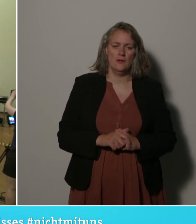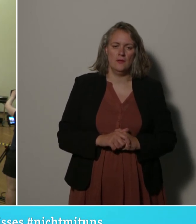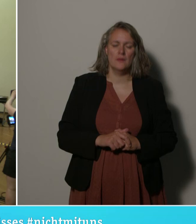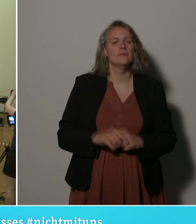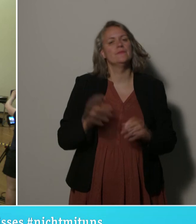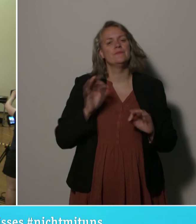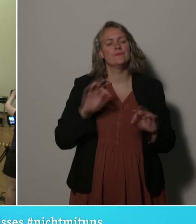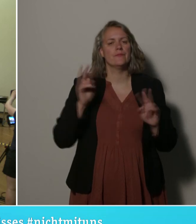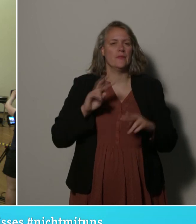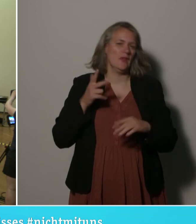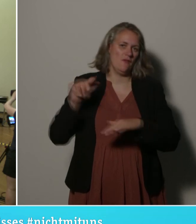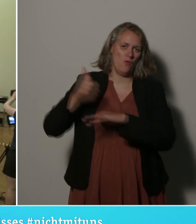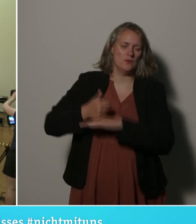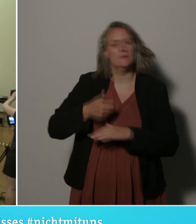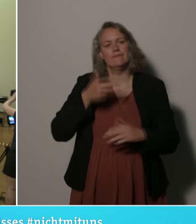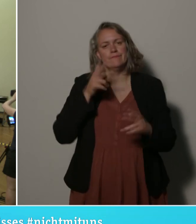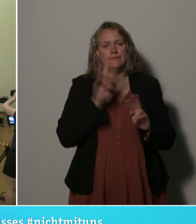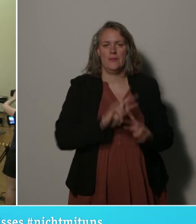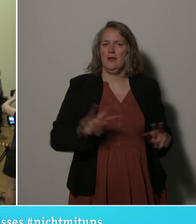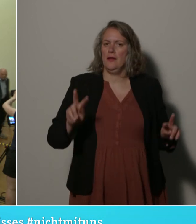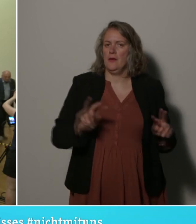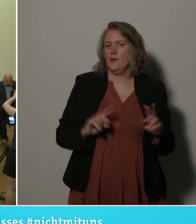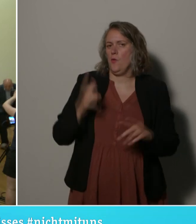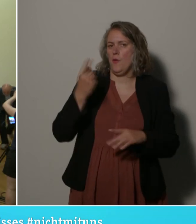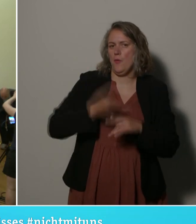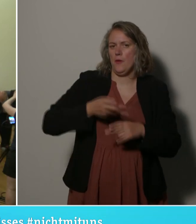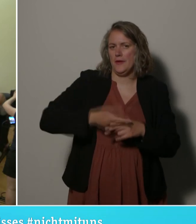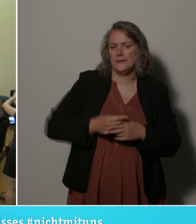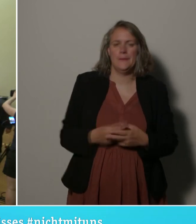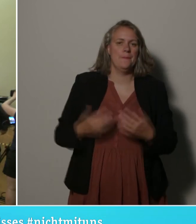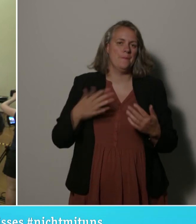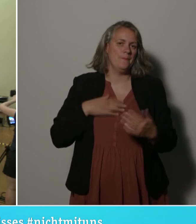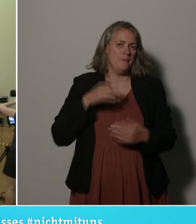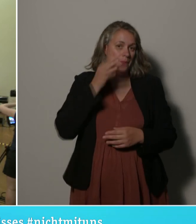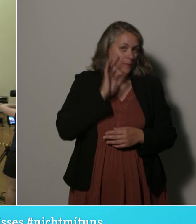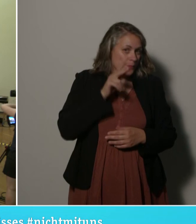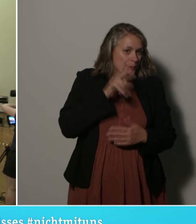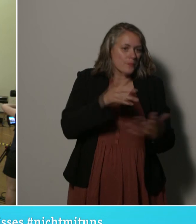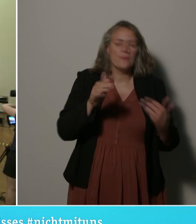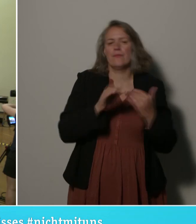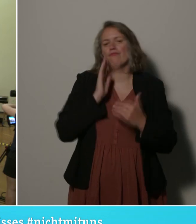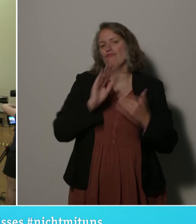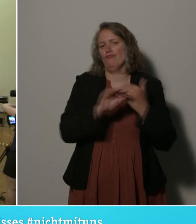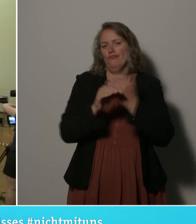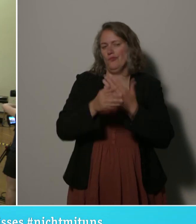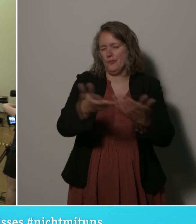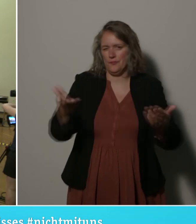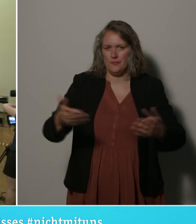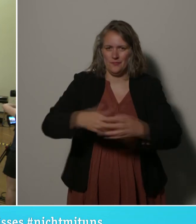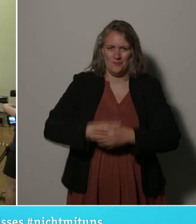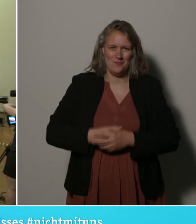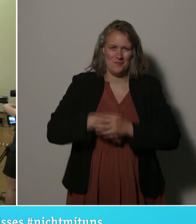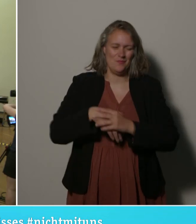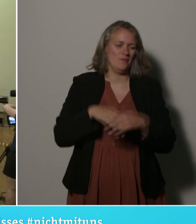Sehr geehrter Herr Vorsitzender, sehr geehrter Oberbürgermeister, meine Damen und Herren, liebe Kolleginnen und Kollegen. Die Fraktion